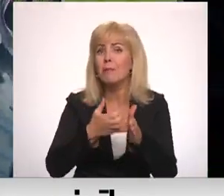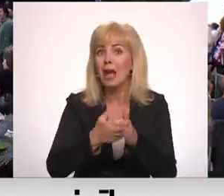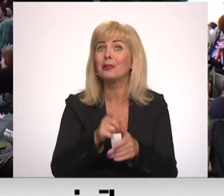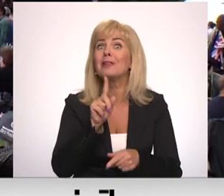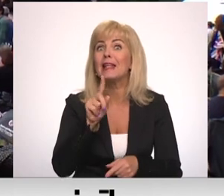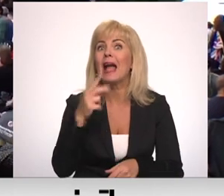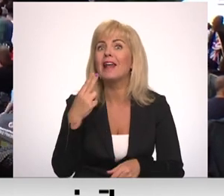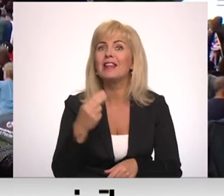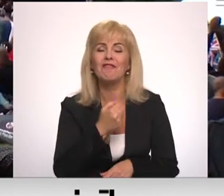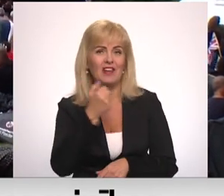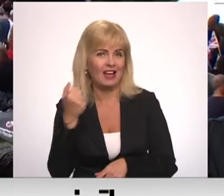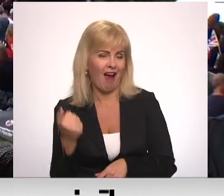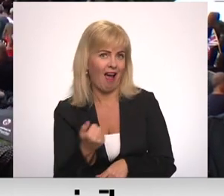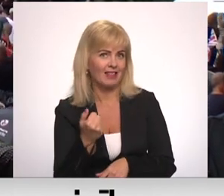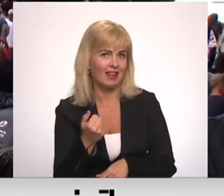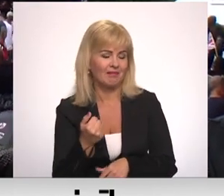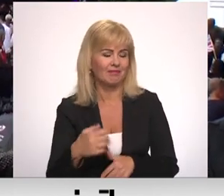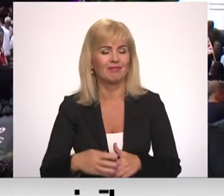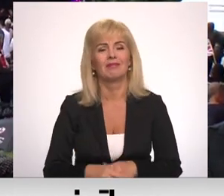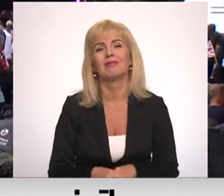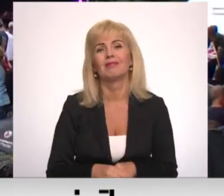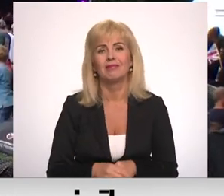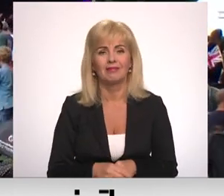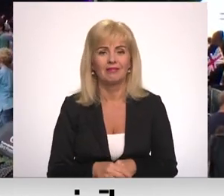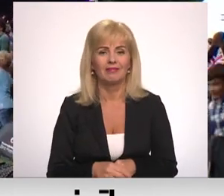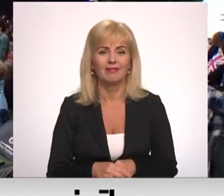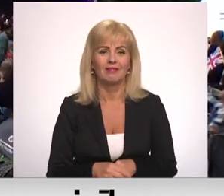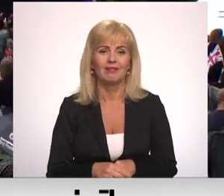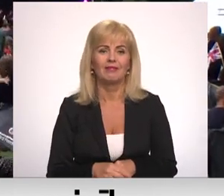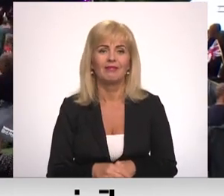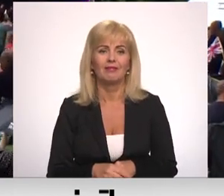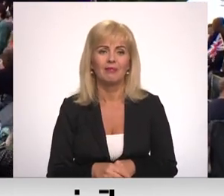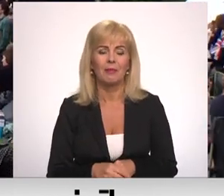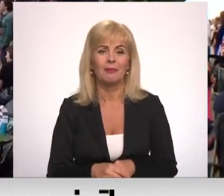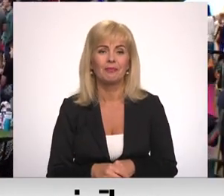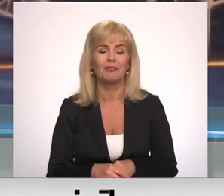gadi. Ilze Kalve, Latvijas televīzija no Vindzoras, Lielbritānijā.